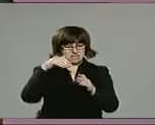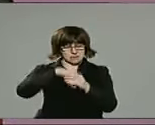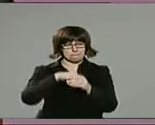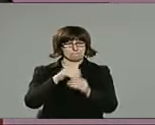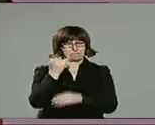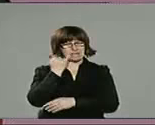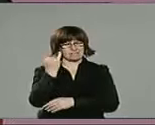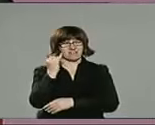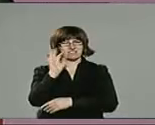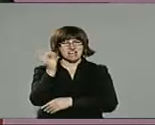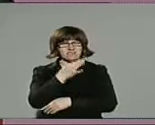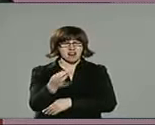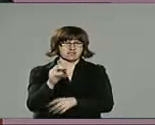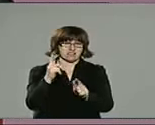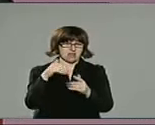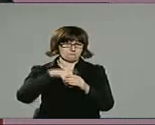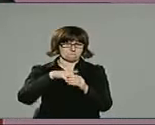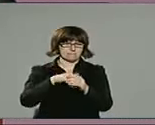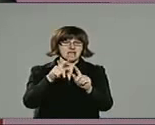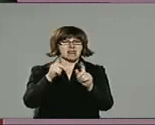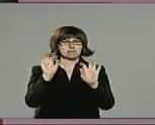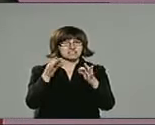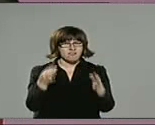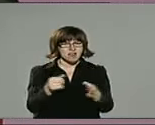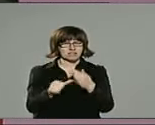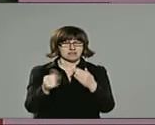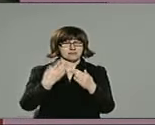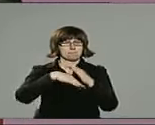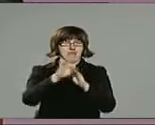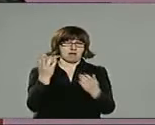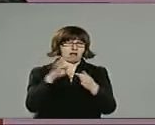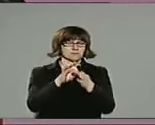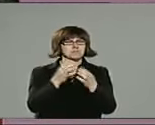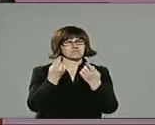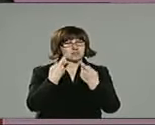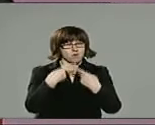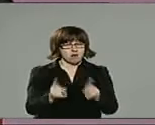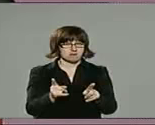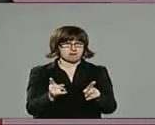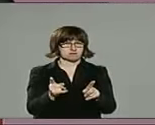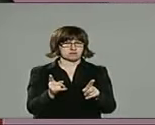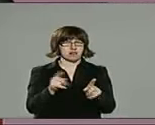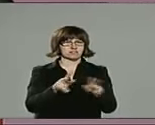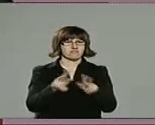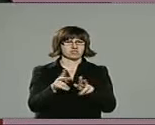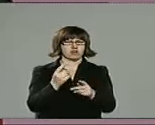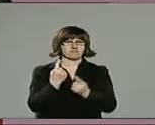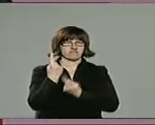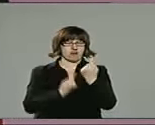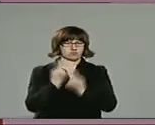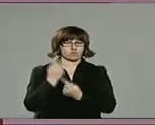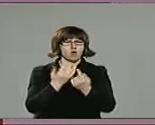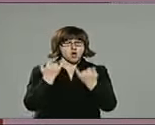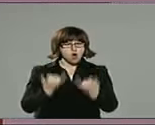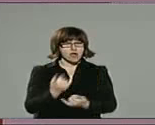die Qualität des Lebens. Lebensqualität ist mehr und vor allem etwas anderes als Wirtschaftswachstum.